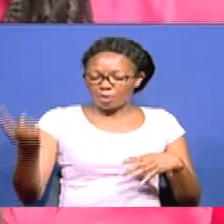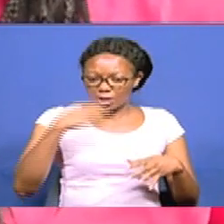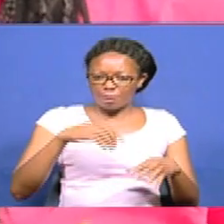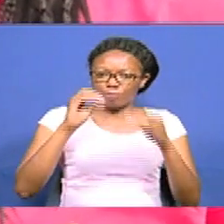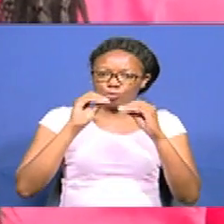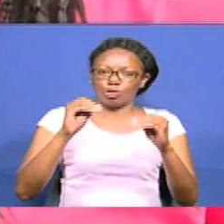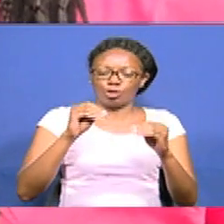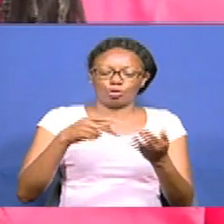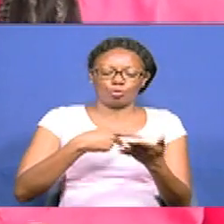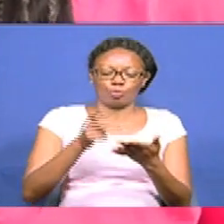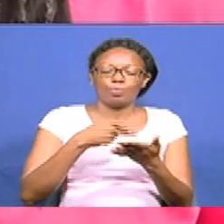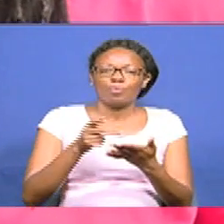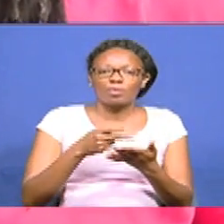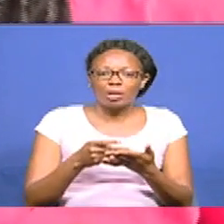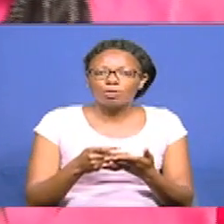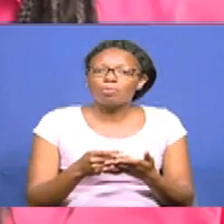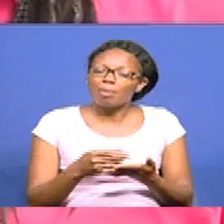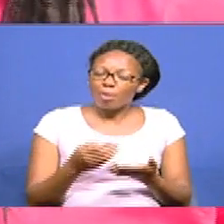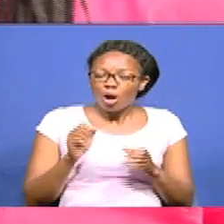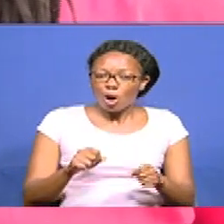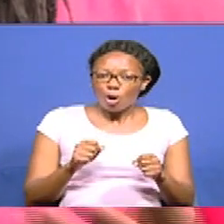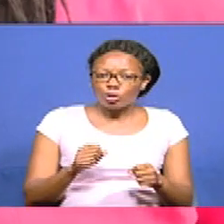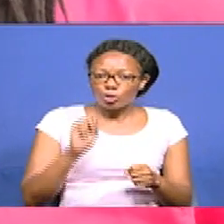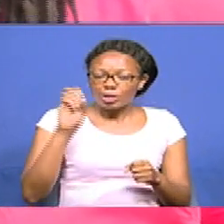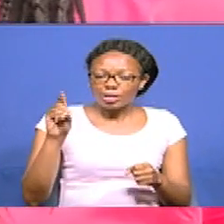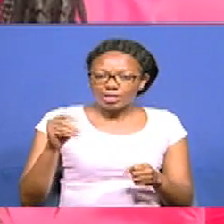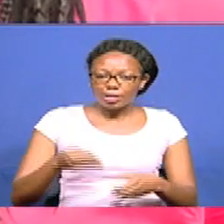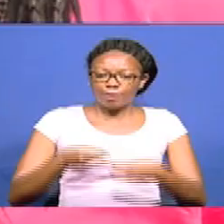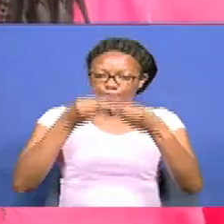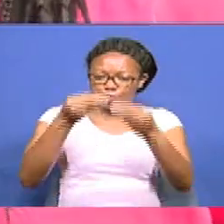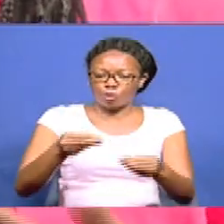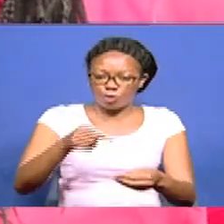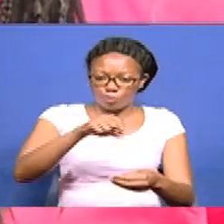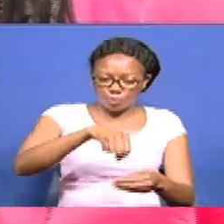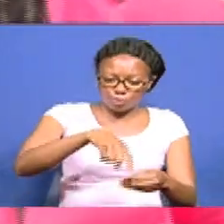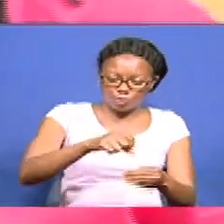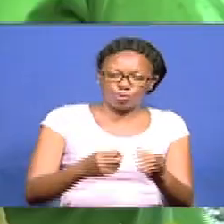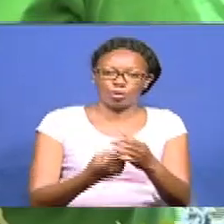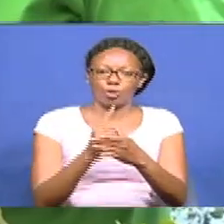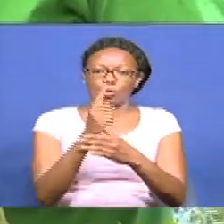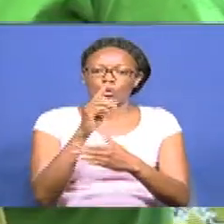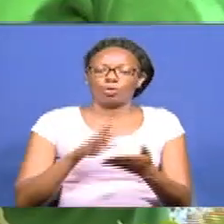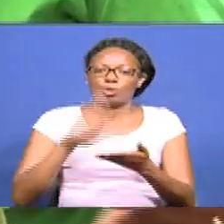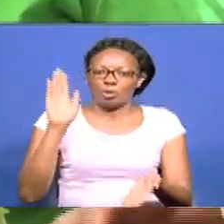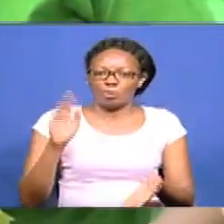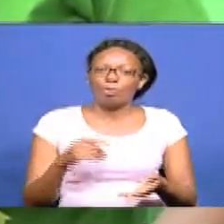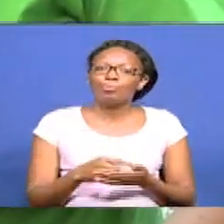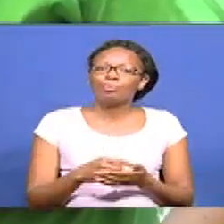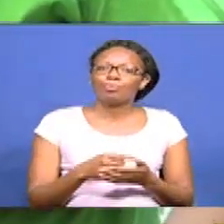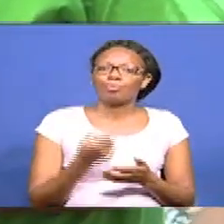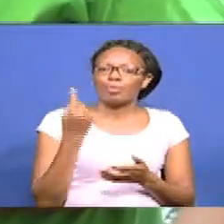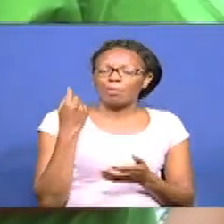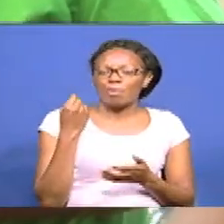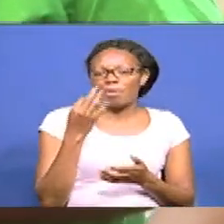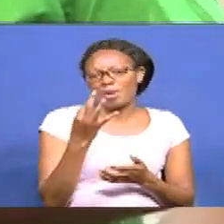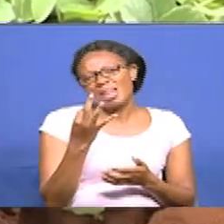tunawalipisha. Pia haraka tunawapatia ile kitu wanaweza kupanda na wa harvest haraka na wapate pesa. Miaka michache